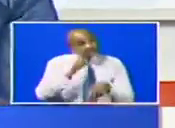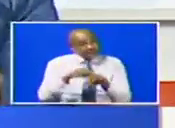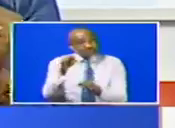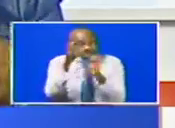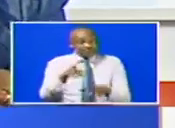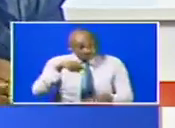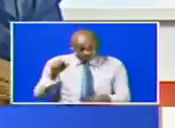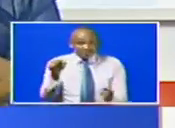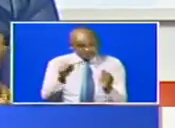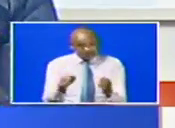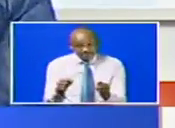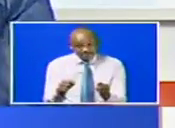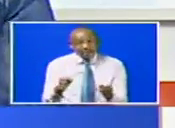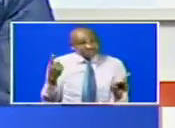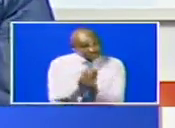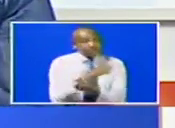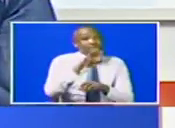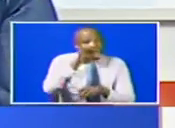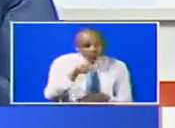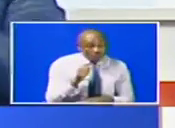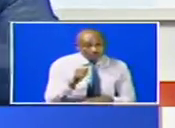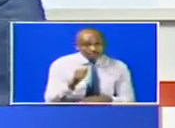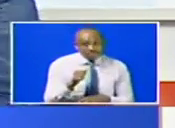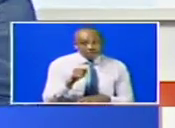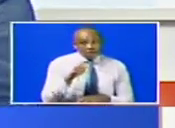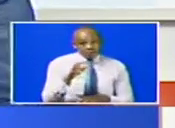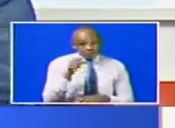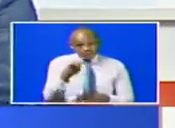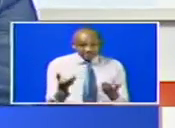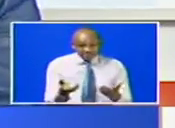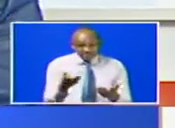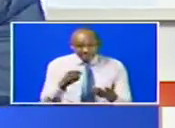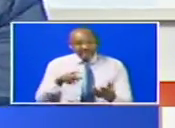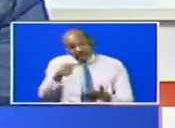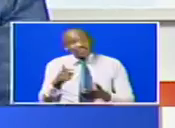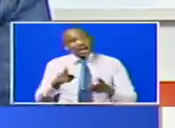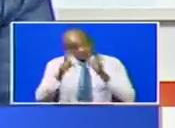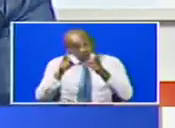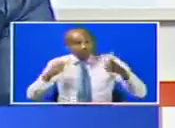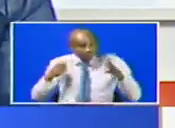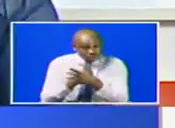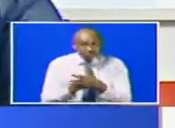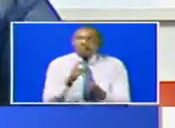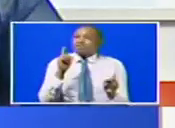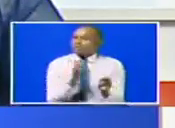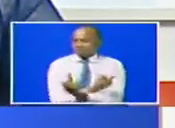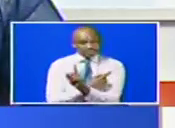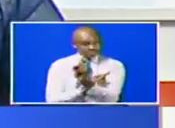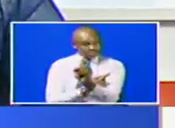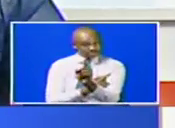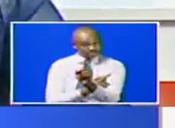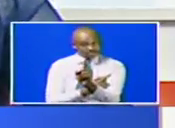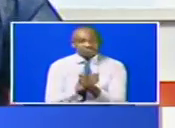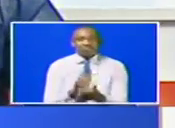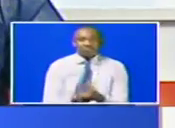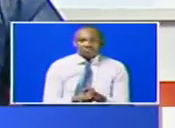mwenyewe anaipeleka ni tofauti kuliko ugonge lori lingine ama ugonge magari msafarani. Yeah.